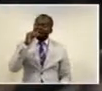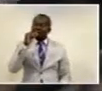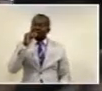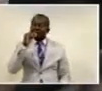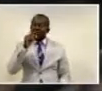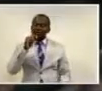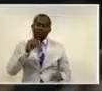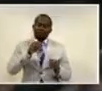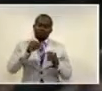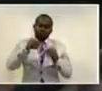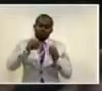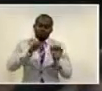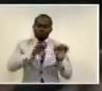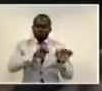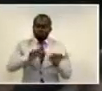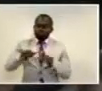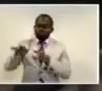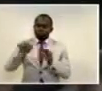ubutaka bwo burakomeza bukagenda